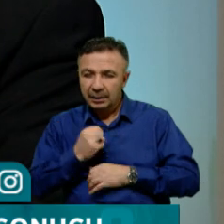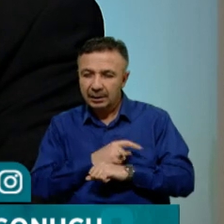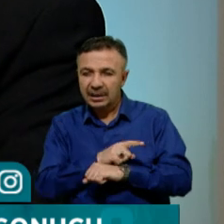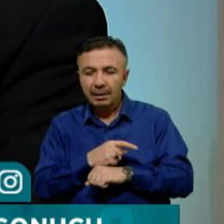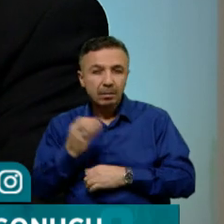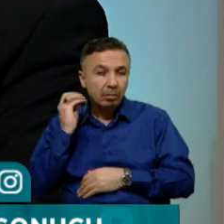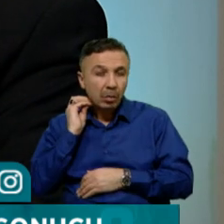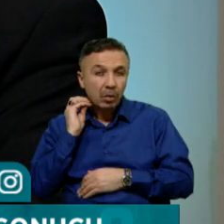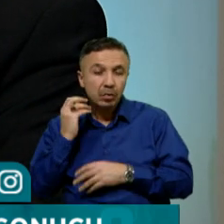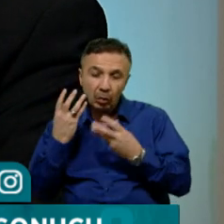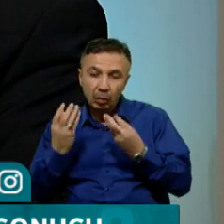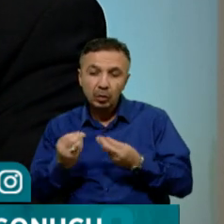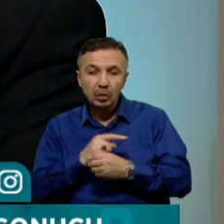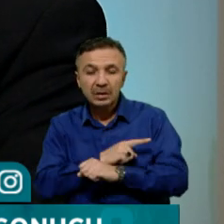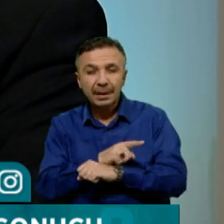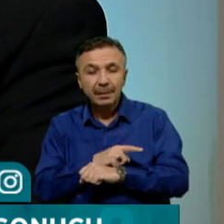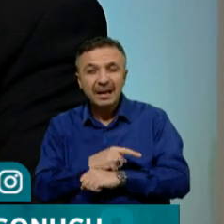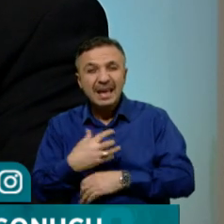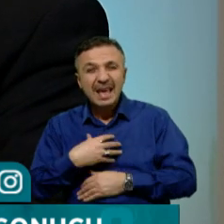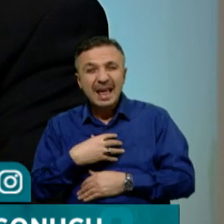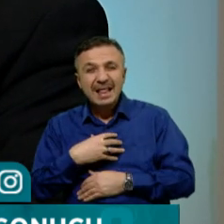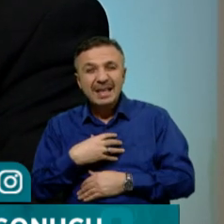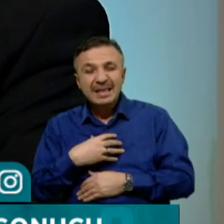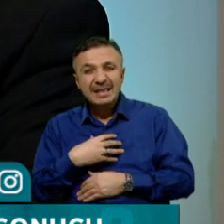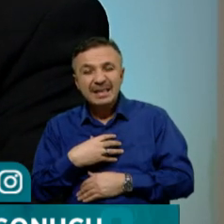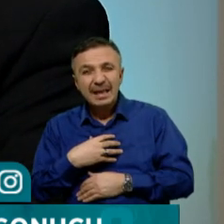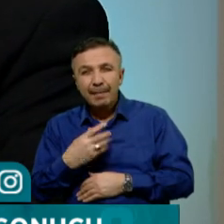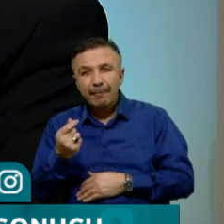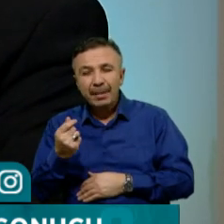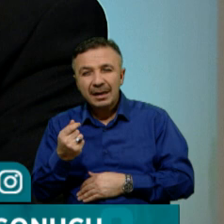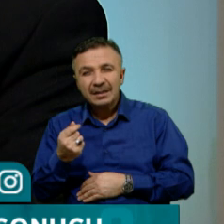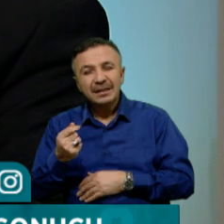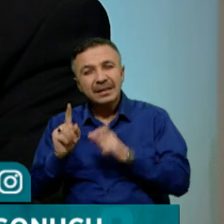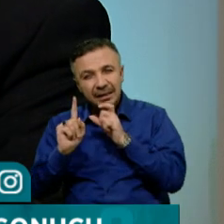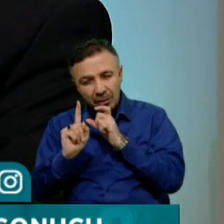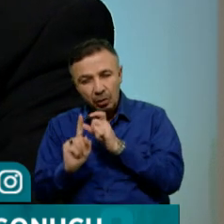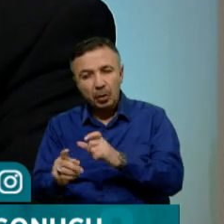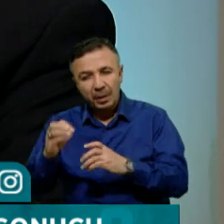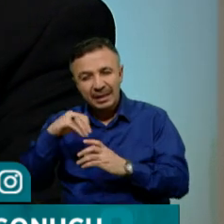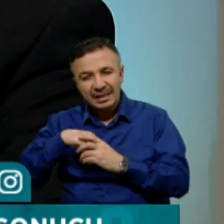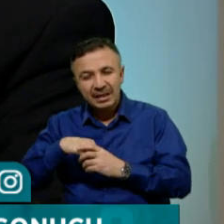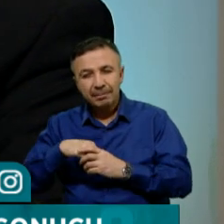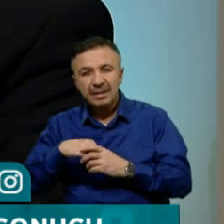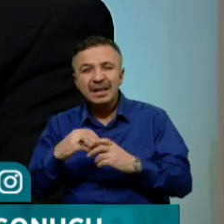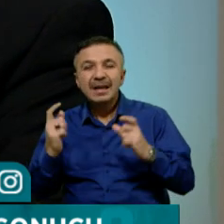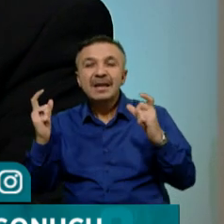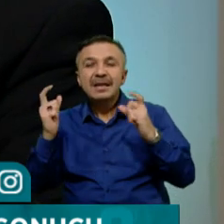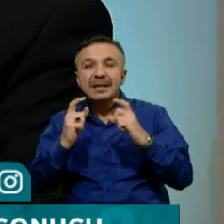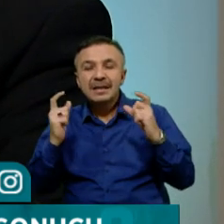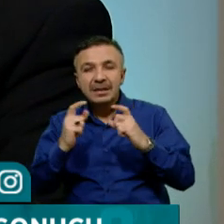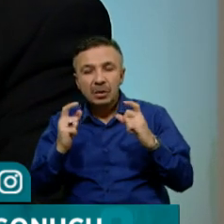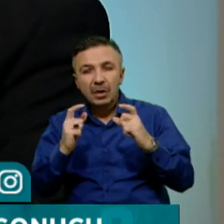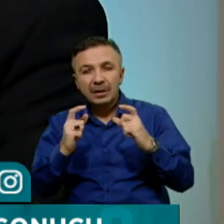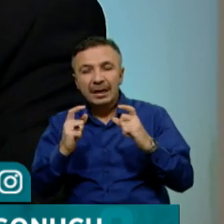başladığınızda bir şekilde kendisini garantiye almak için sizi bir sigorta şirketine sigortalı